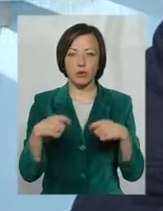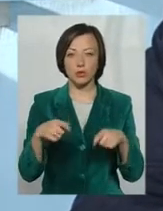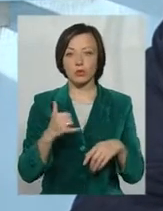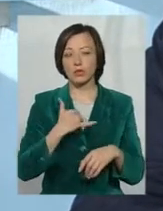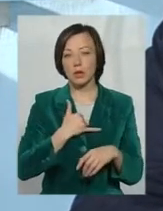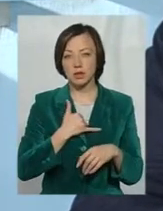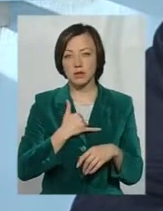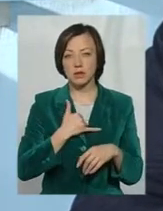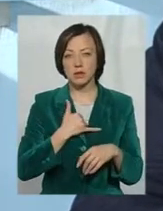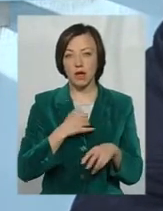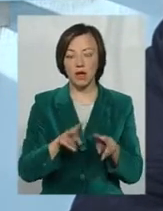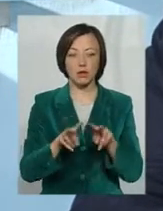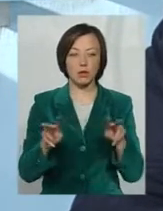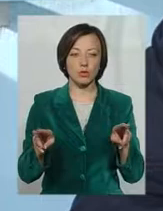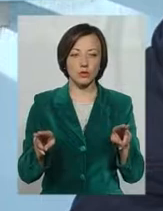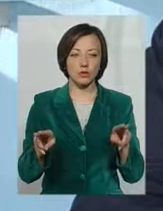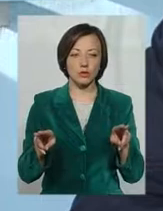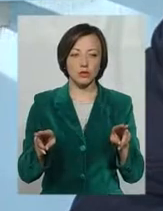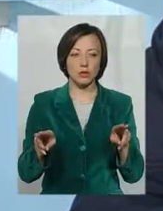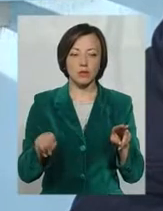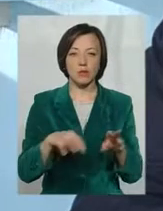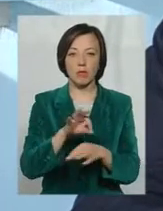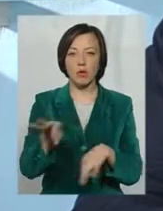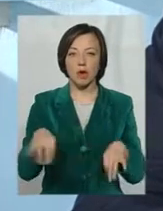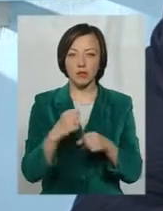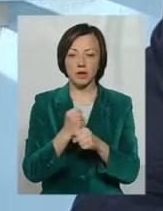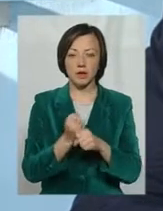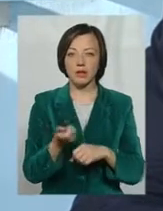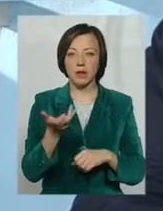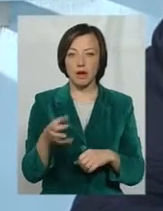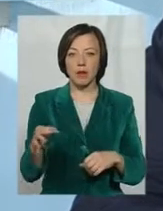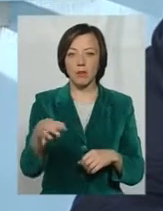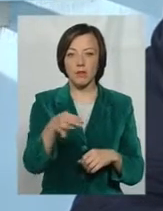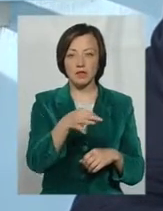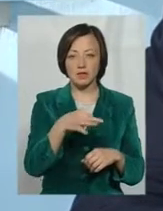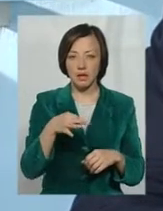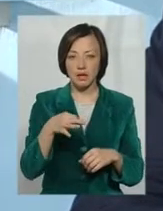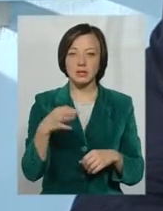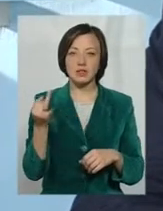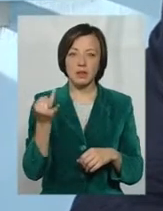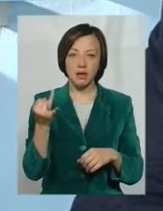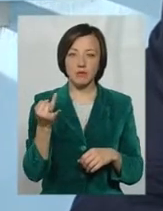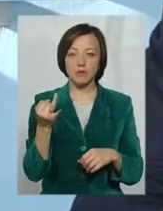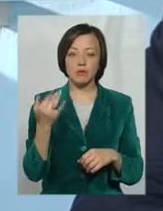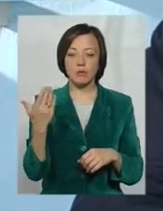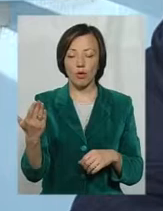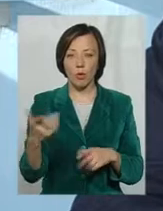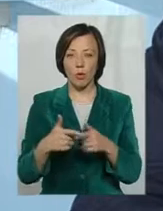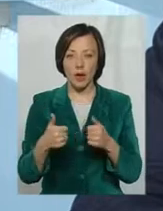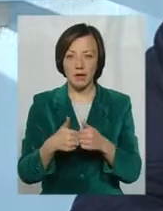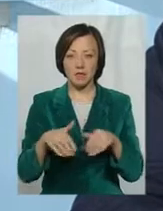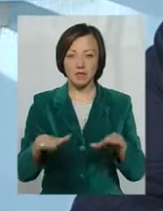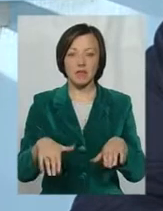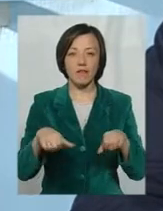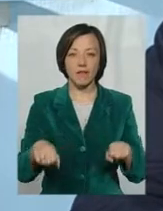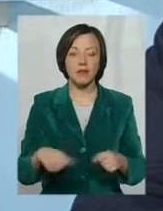нас вже аналогічні проекти діють у декількох областях, тобто зацікавленість з боку органів місцевого самоврядування